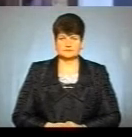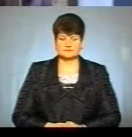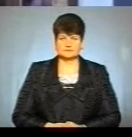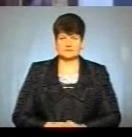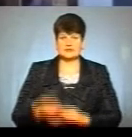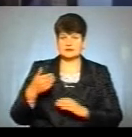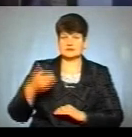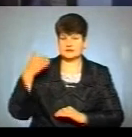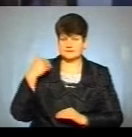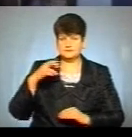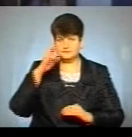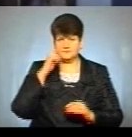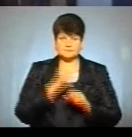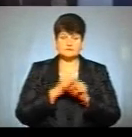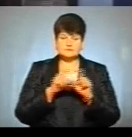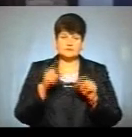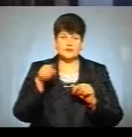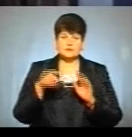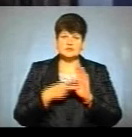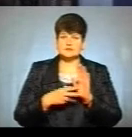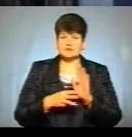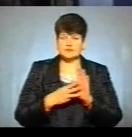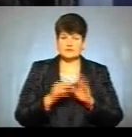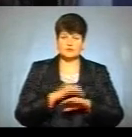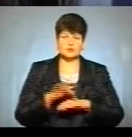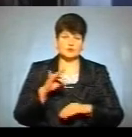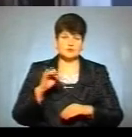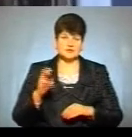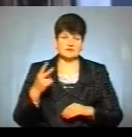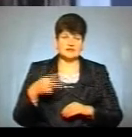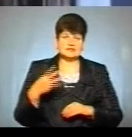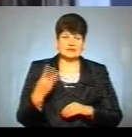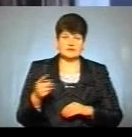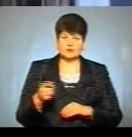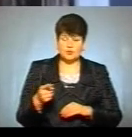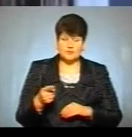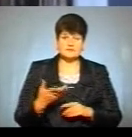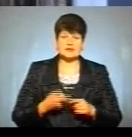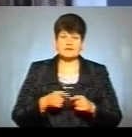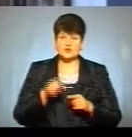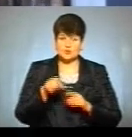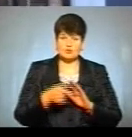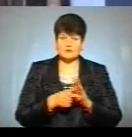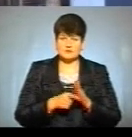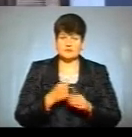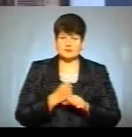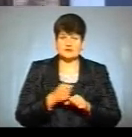За моєю спиною комунальна аптека номер 78, що на вулиці Руська, 23 у Тернополі. У цьому приміщенні вона діє